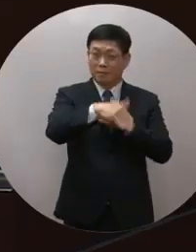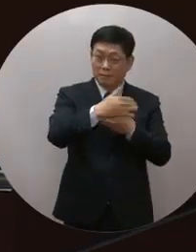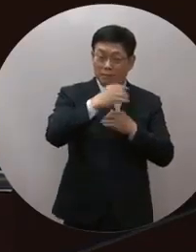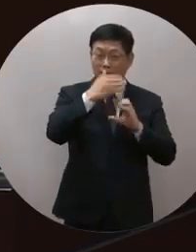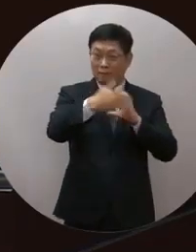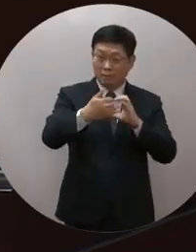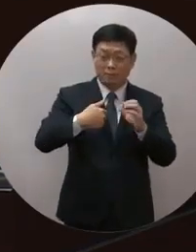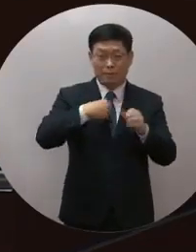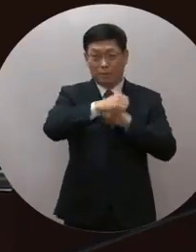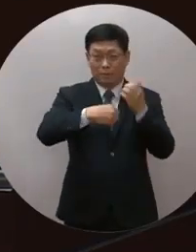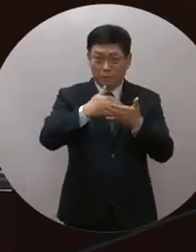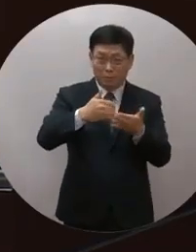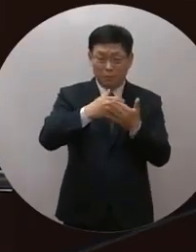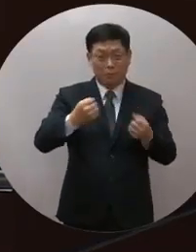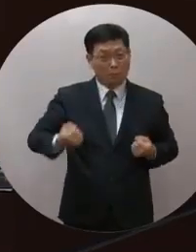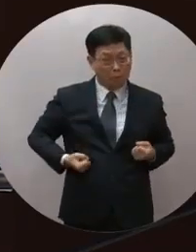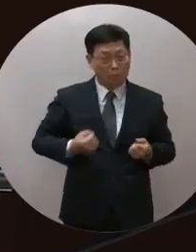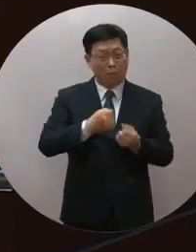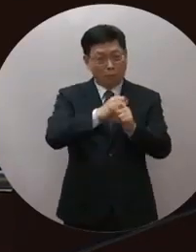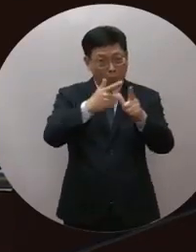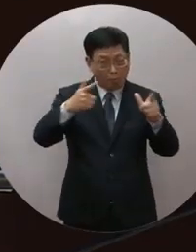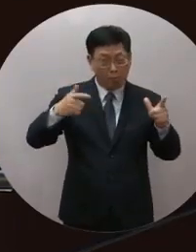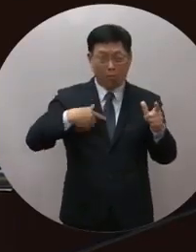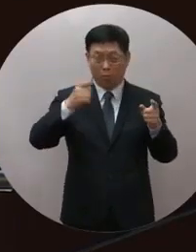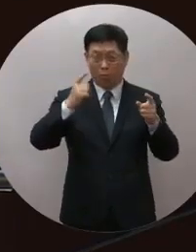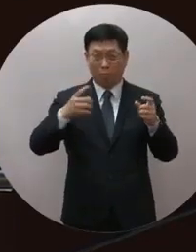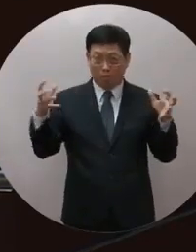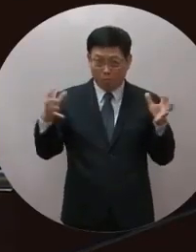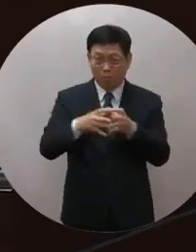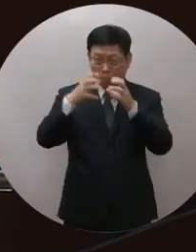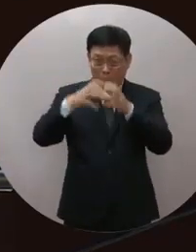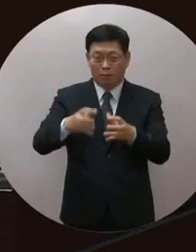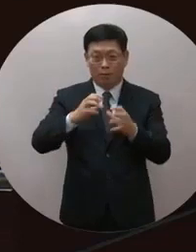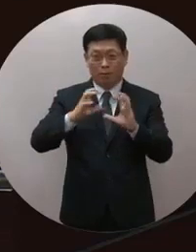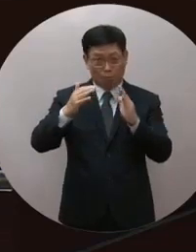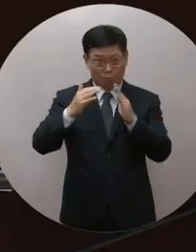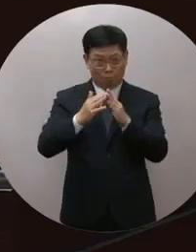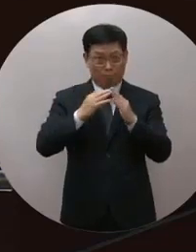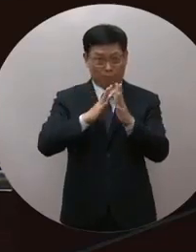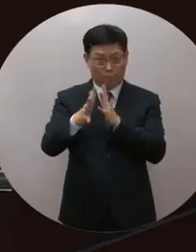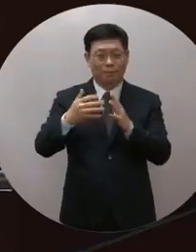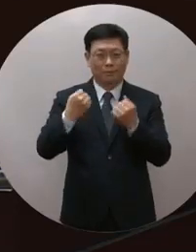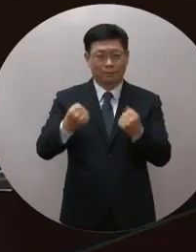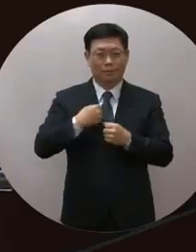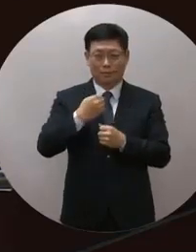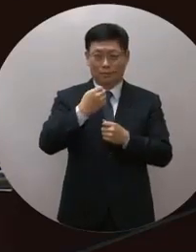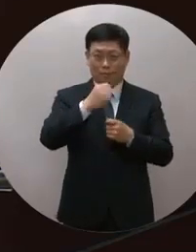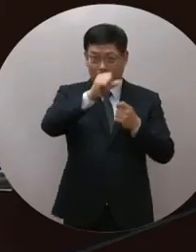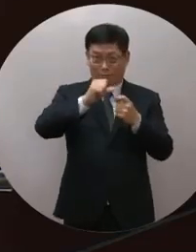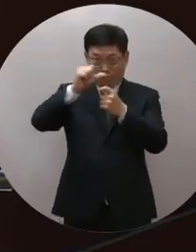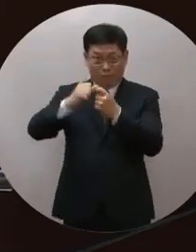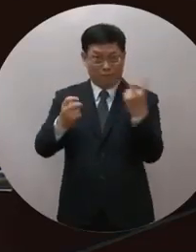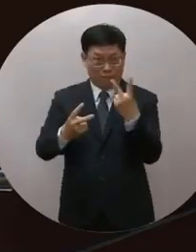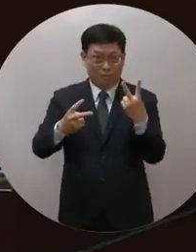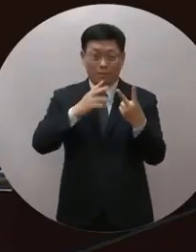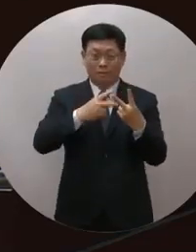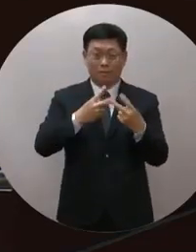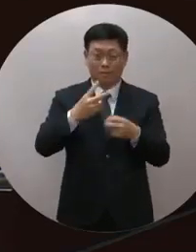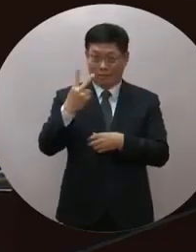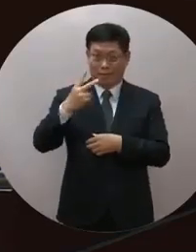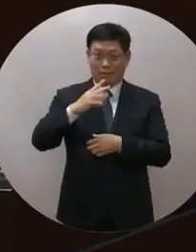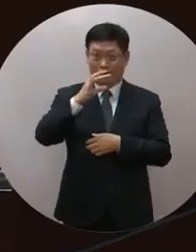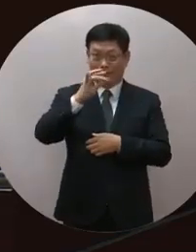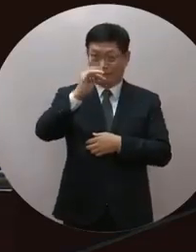影视音、图文、动漫、游戏等产业，而组成国家队。政府在2个5年计划、2个100亿支持